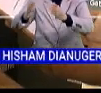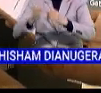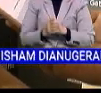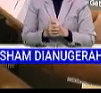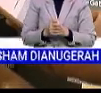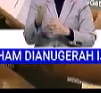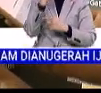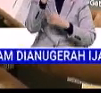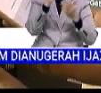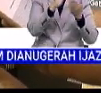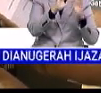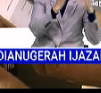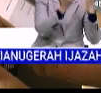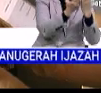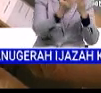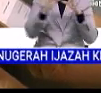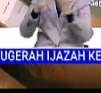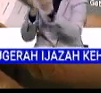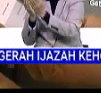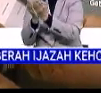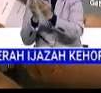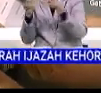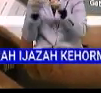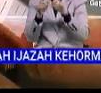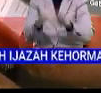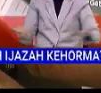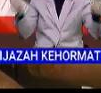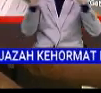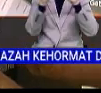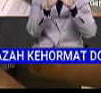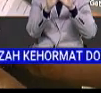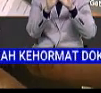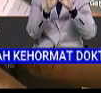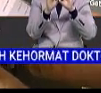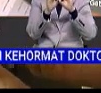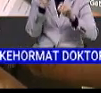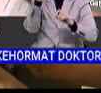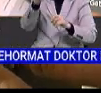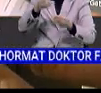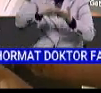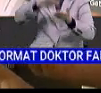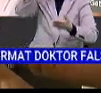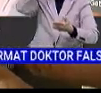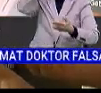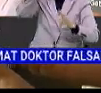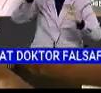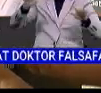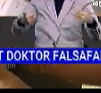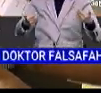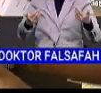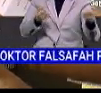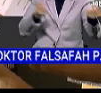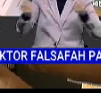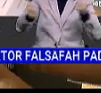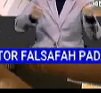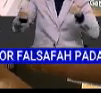think schools are very important. Even if you don't want to become a professional car driver, at least you learn how to handle a car properly. You know what